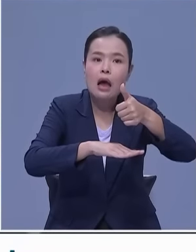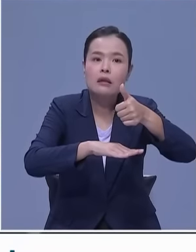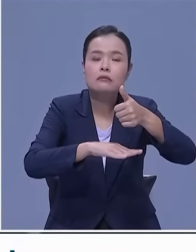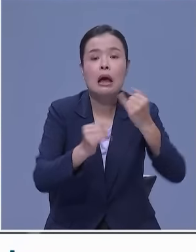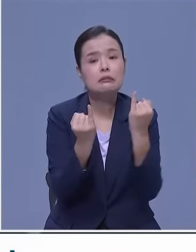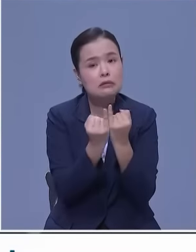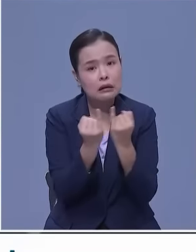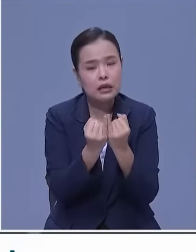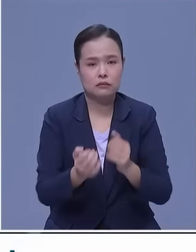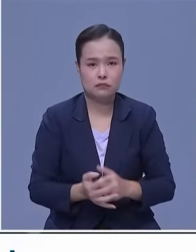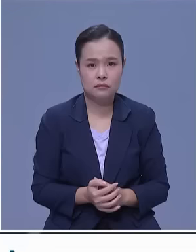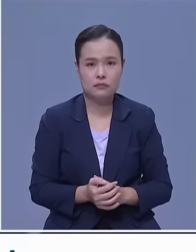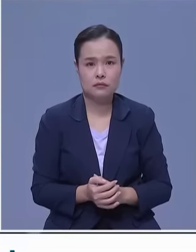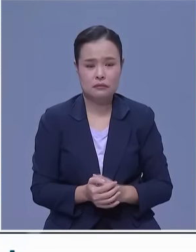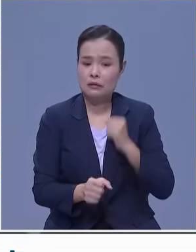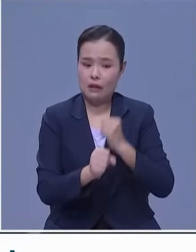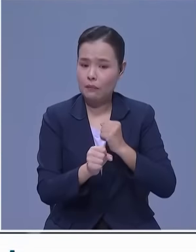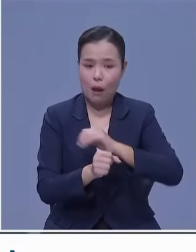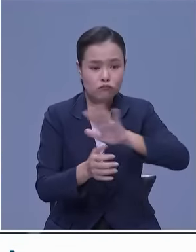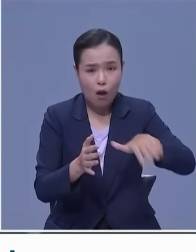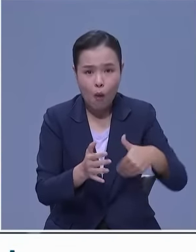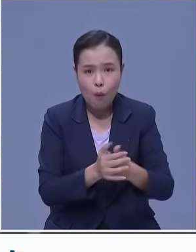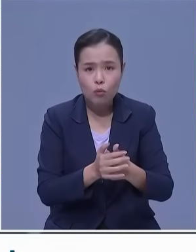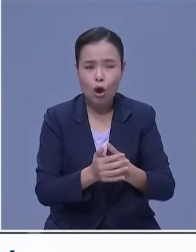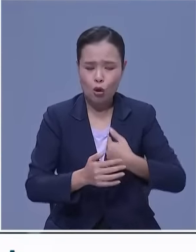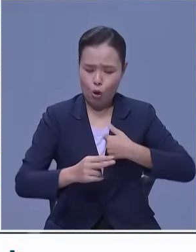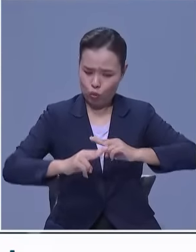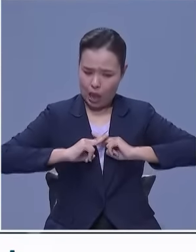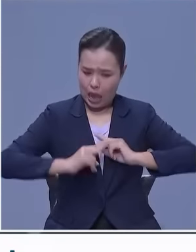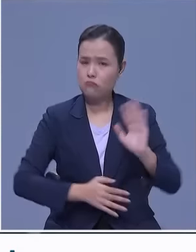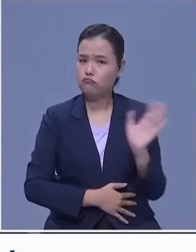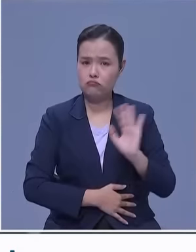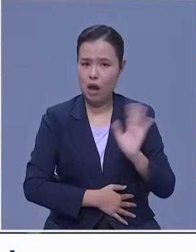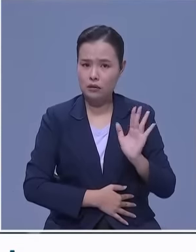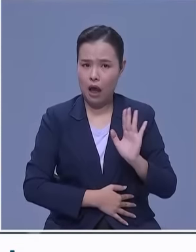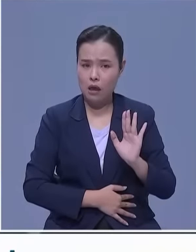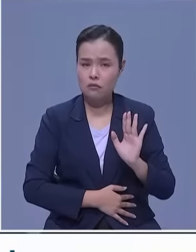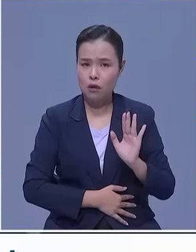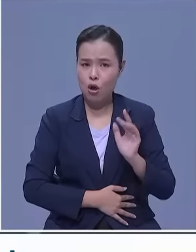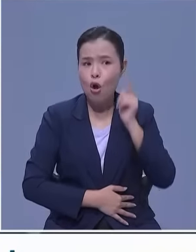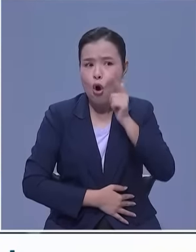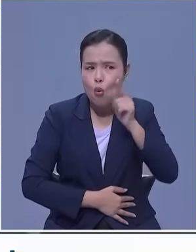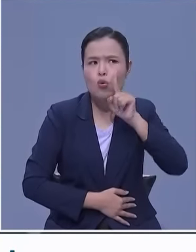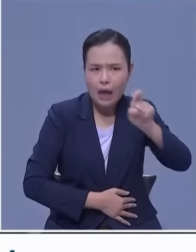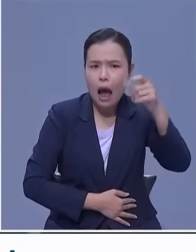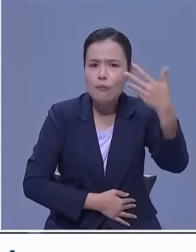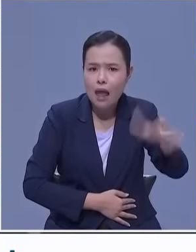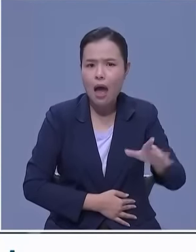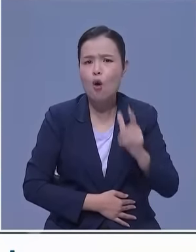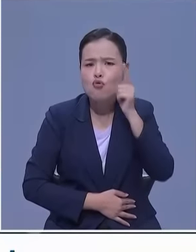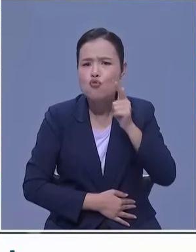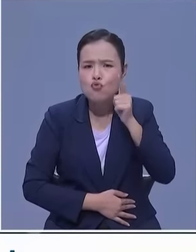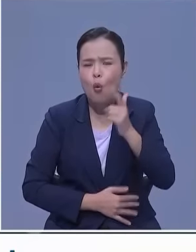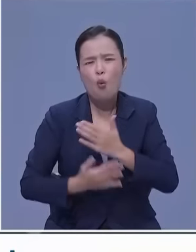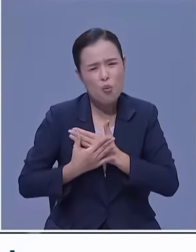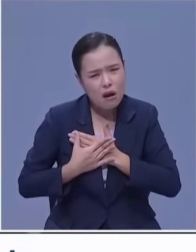รค ก็ที่คุณสามารถบอกอะว่าสิ่งที่ทําลงไปทุกอย่างอะไม่ได้ทําโดยพละการนะอันนี้คือผ่านความเห็นชอบจากพลเอกประวิตรแล้วนะ เพื่อลุงรักลุง